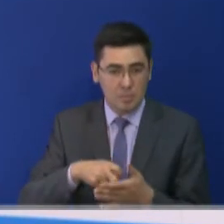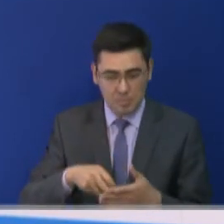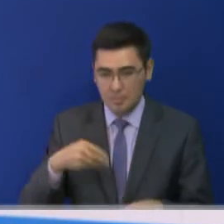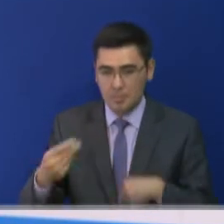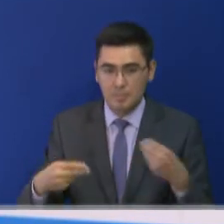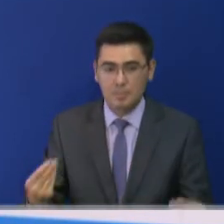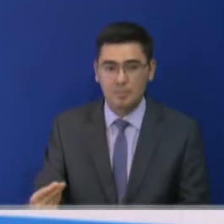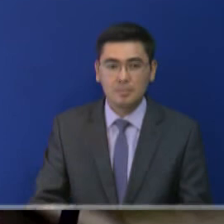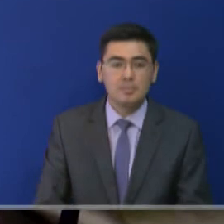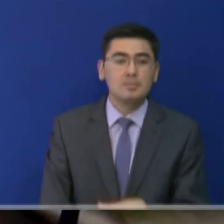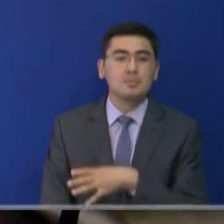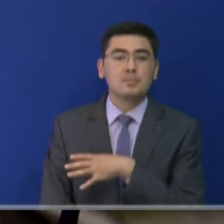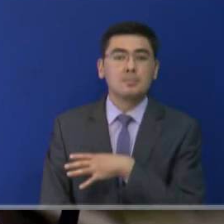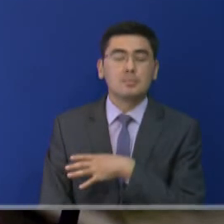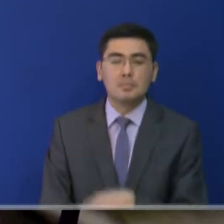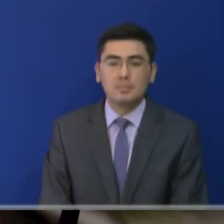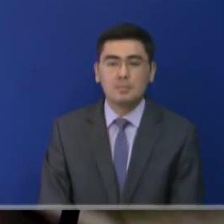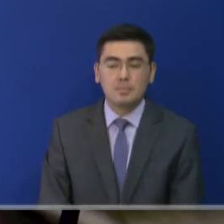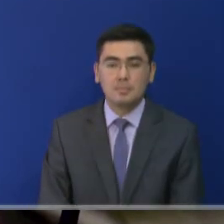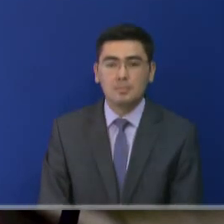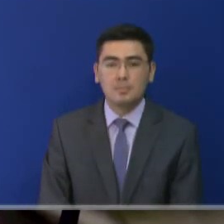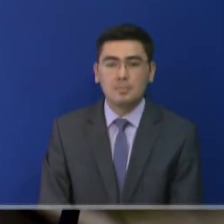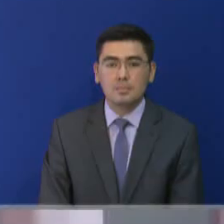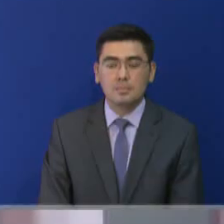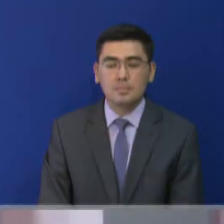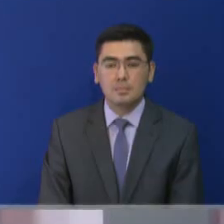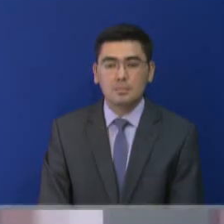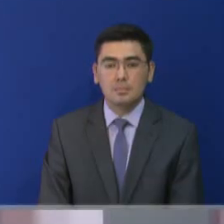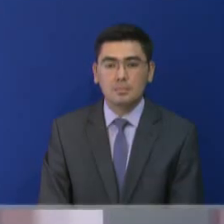марапатталды. Рыскүл Матвасова, Сәуле Байғалиева, Елжан Мағзумов, Семей телеарнасы.